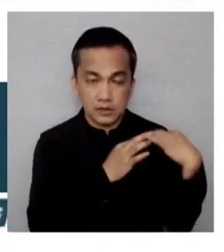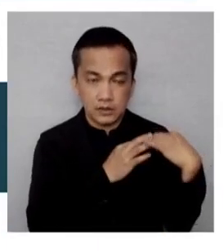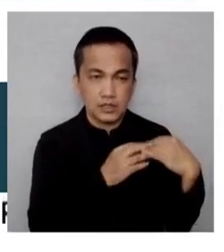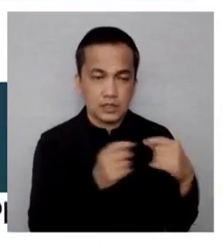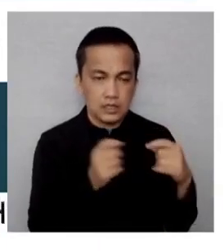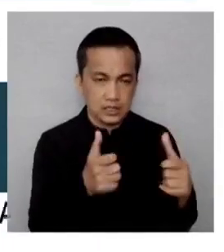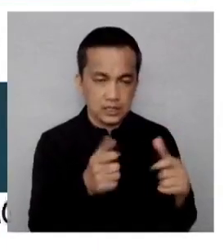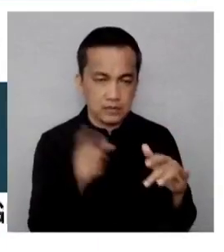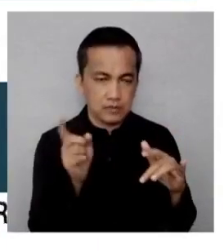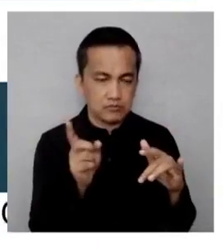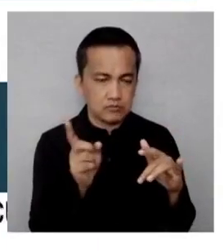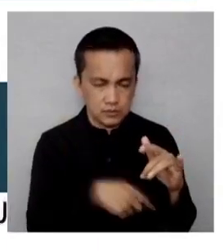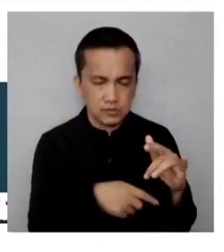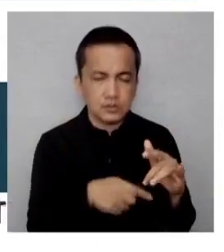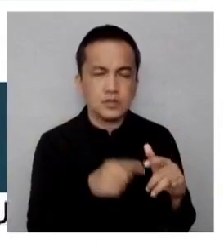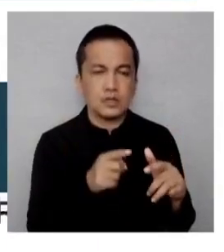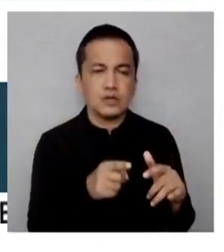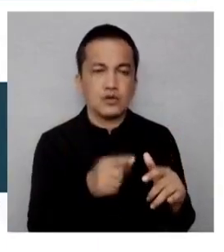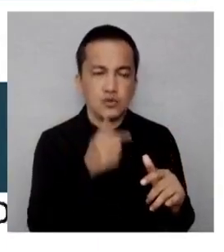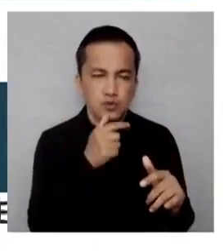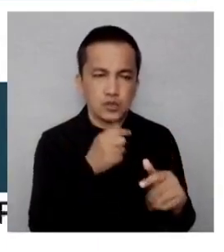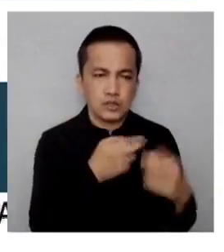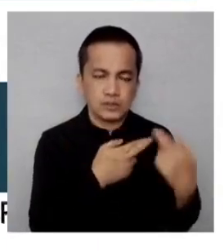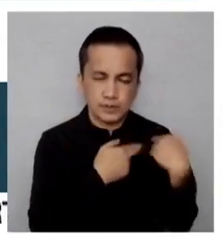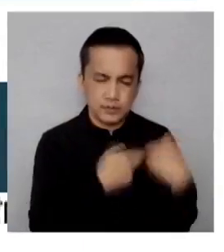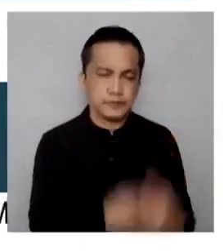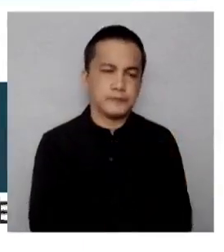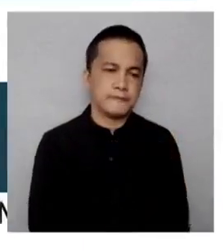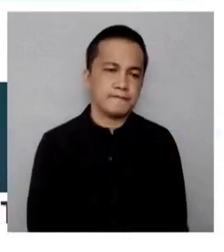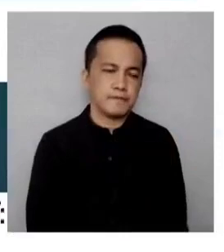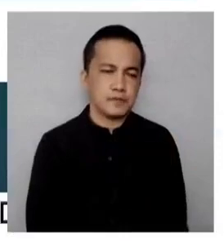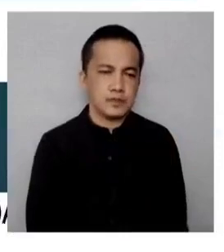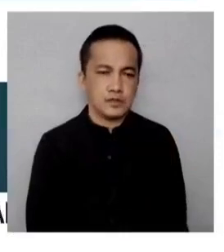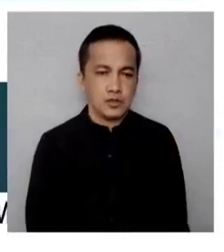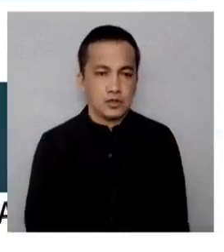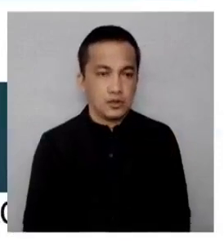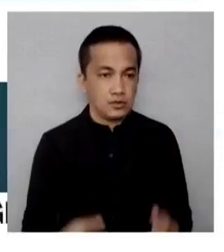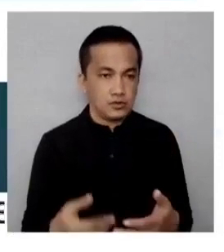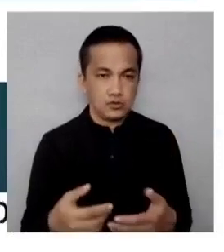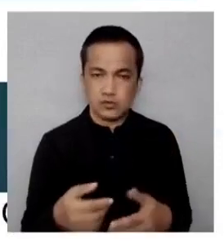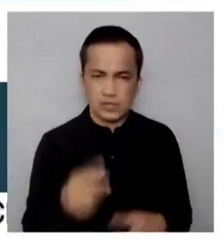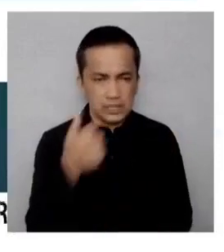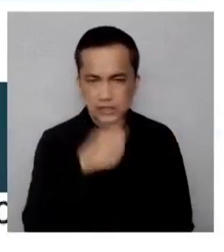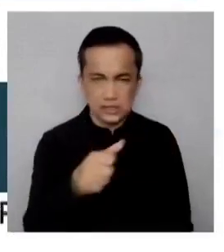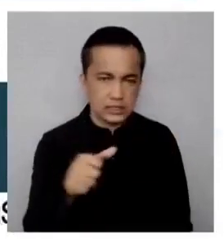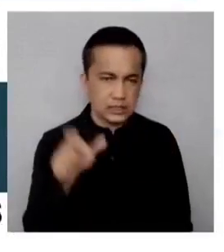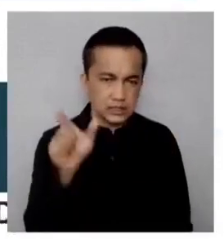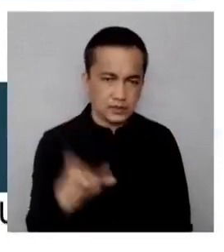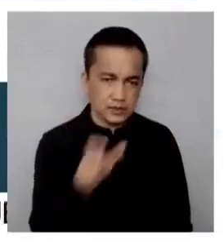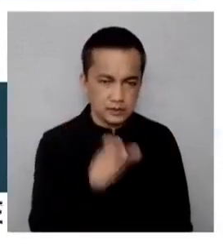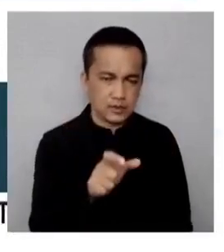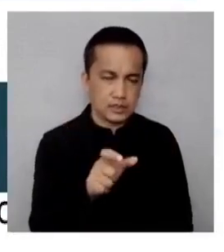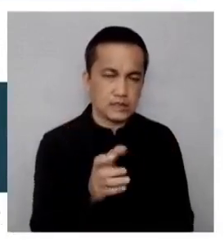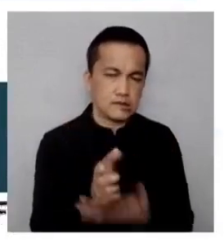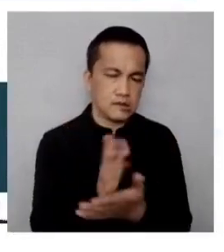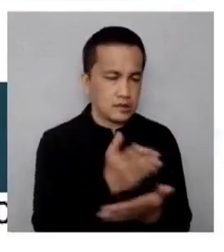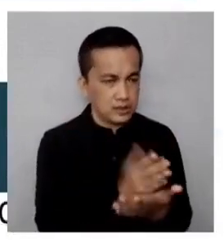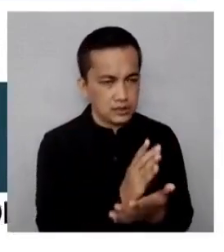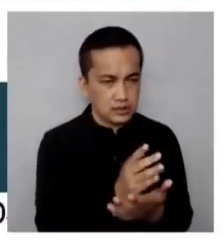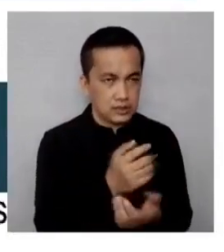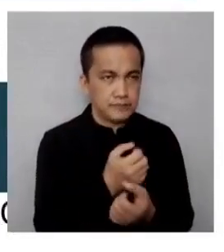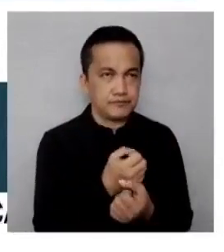at mapanagot natin yung talagang mga officials o sino mang mga individuals na magpapabaya doon sa